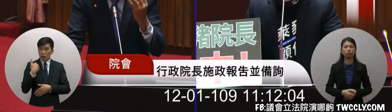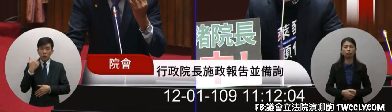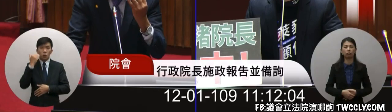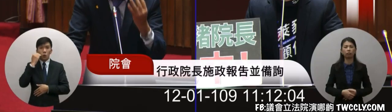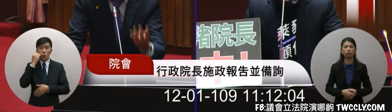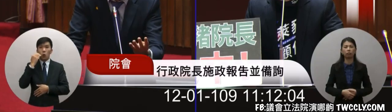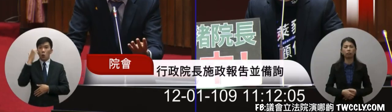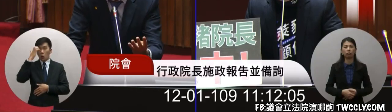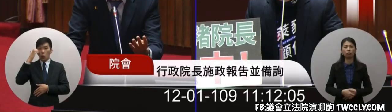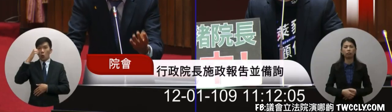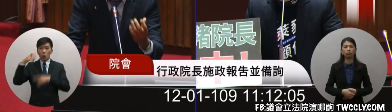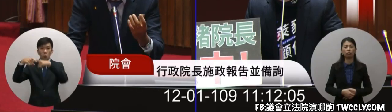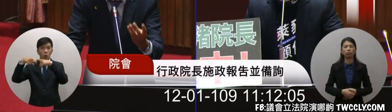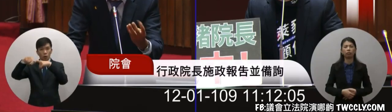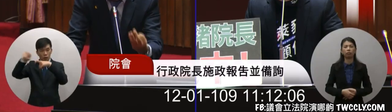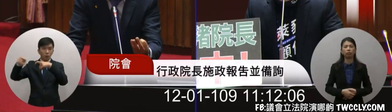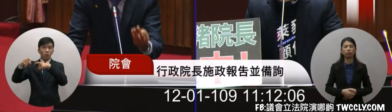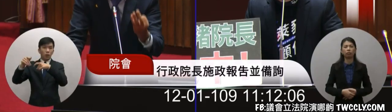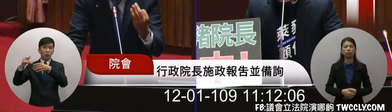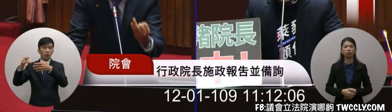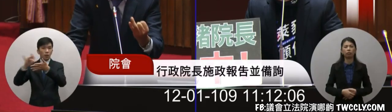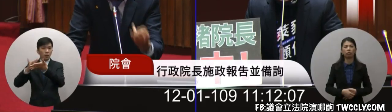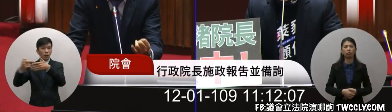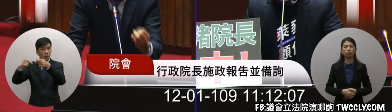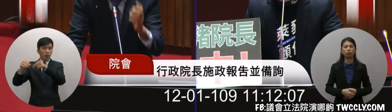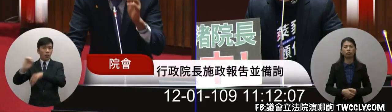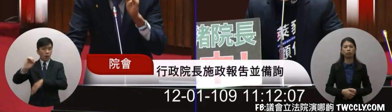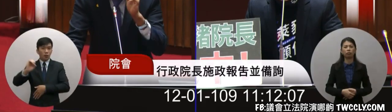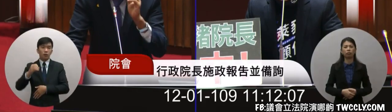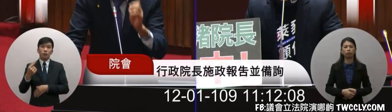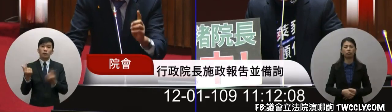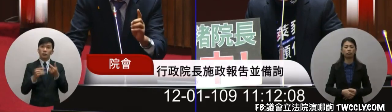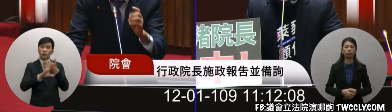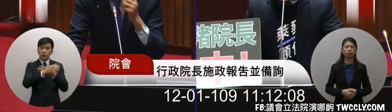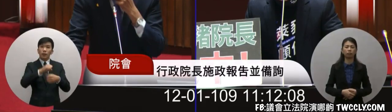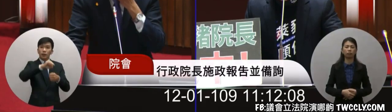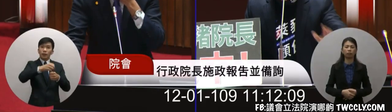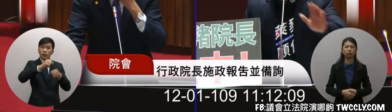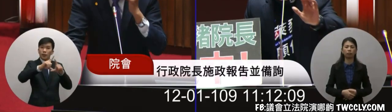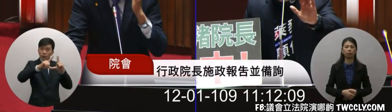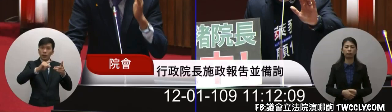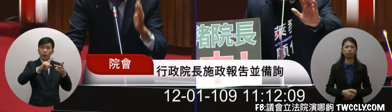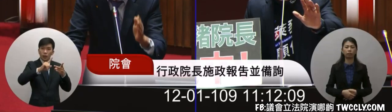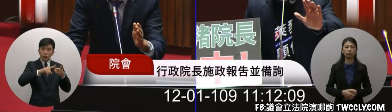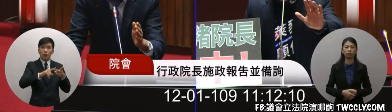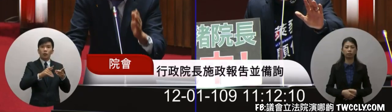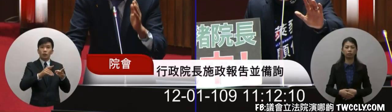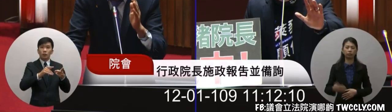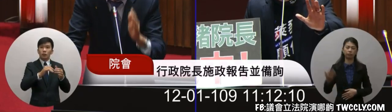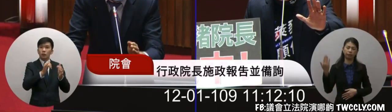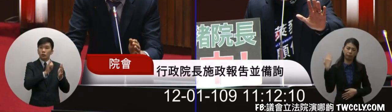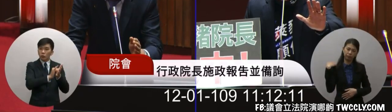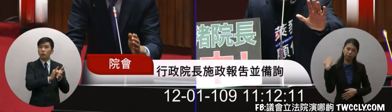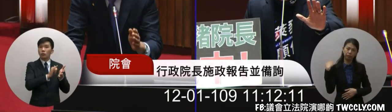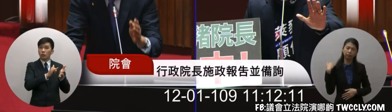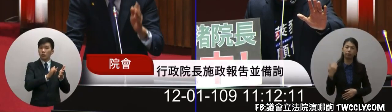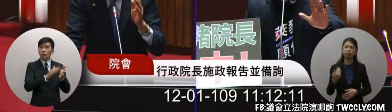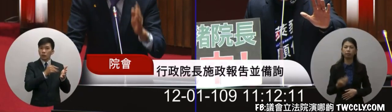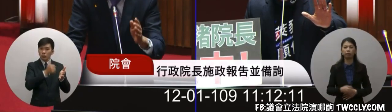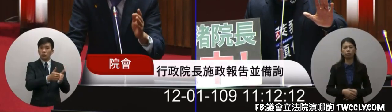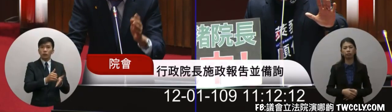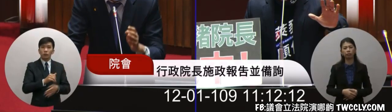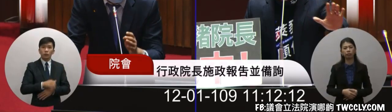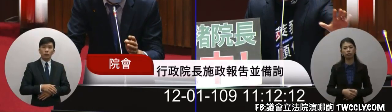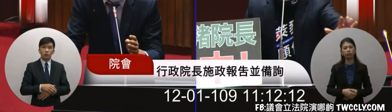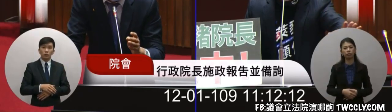胺，4个有又要证的，就是美国、加拿大、 过去澳洲、纽西兰。来，主委没关系。 现在 过去为什么我